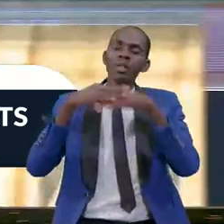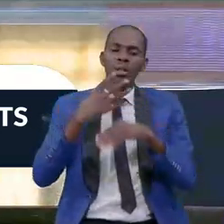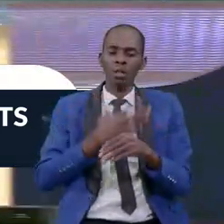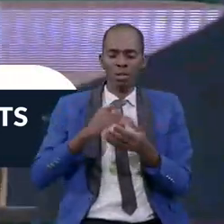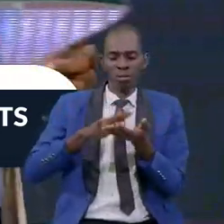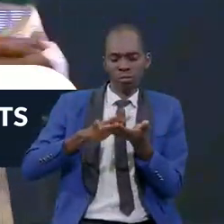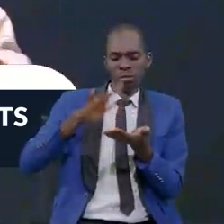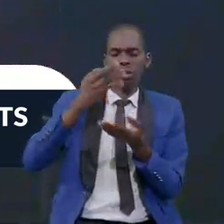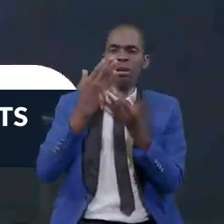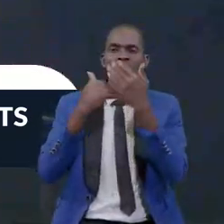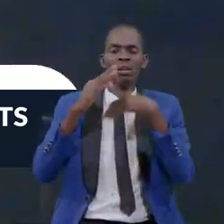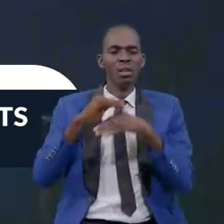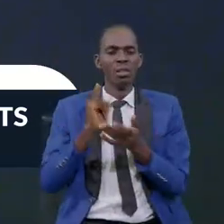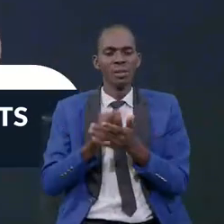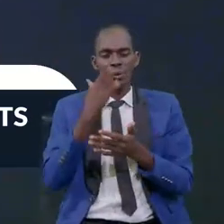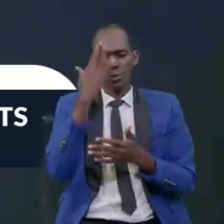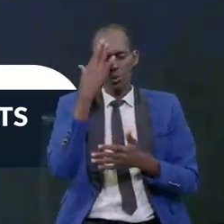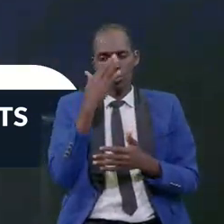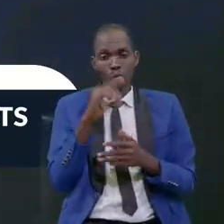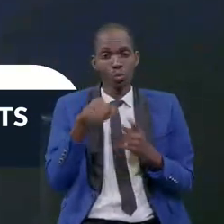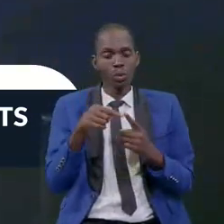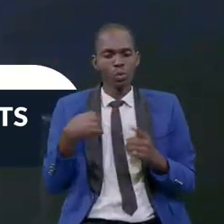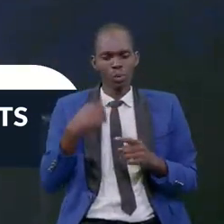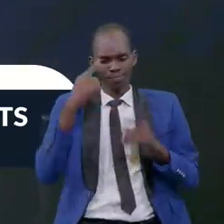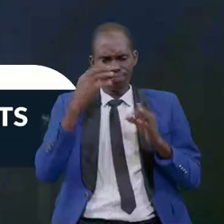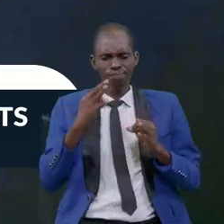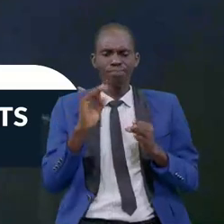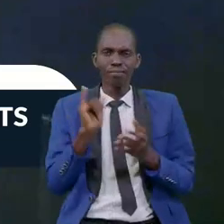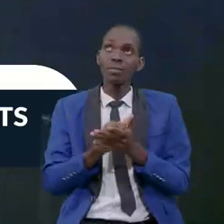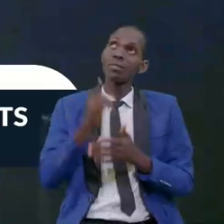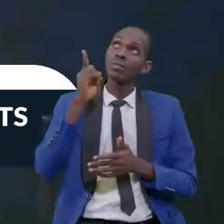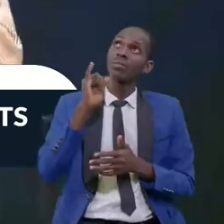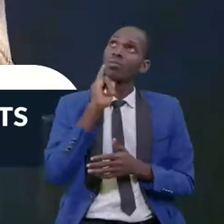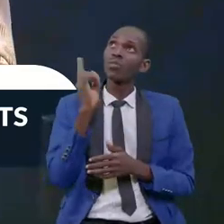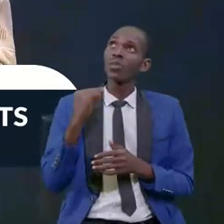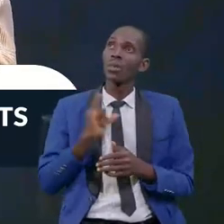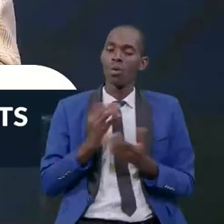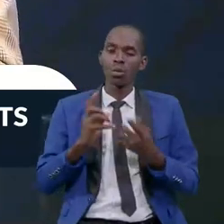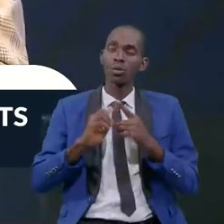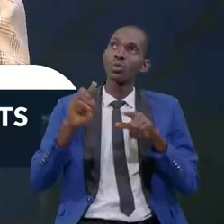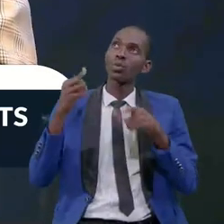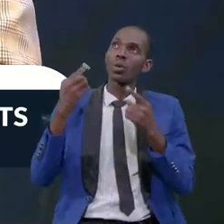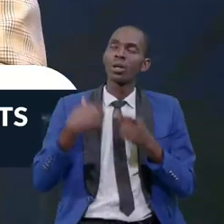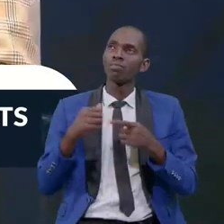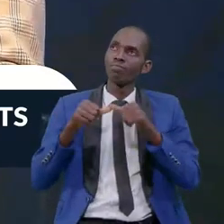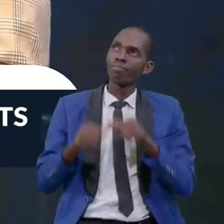ciel. Et nous avons dit, ah, c'est là que je veux aller, c'est là que je veux passer l'éternité. Mais